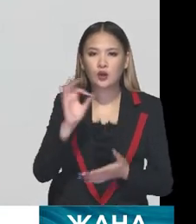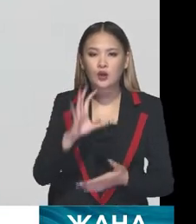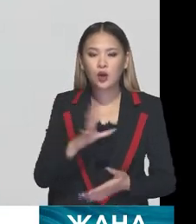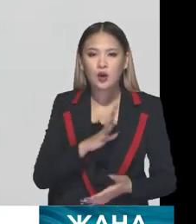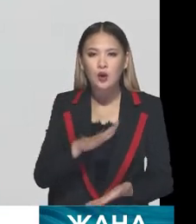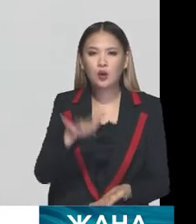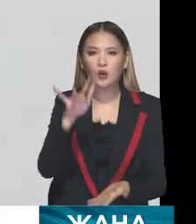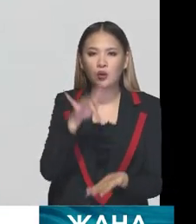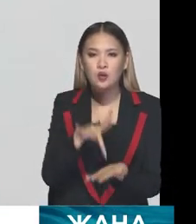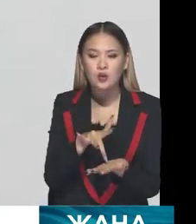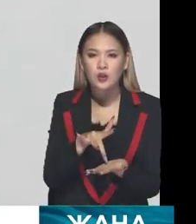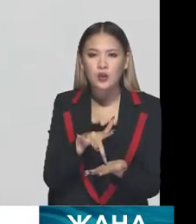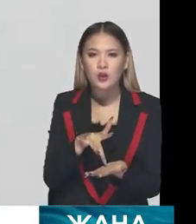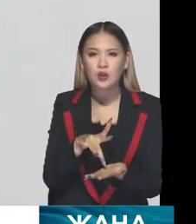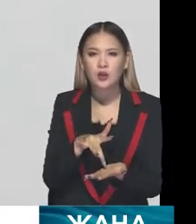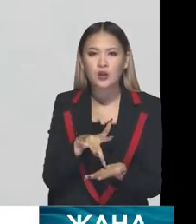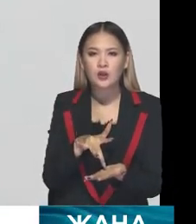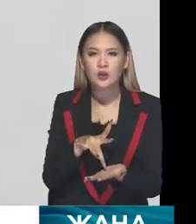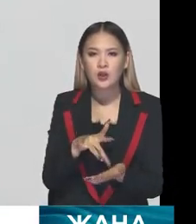орталығы